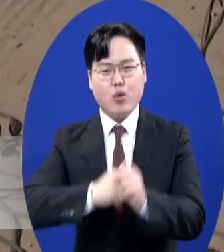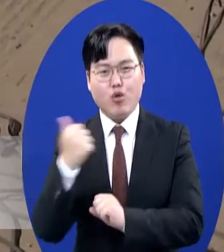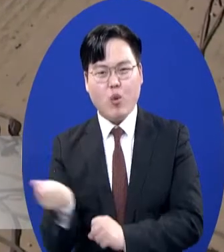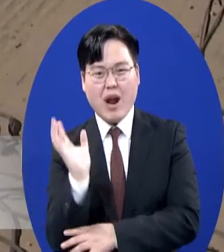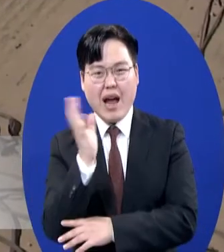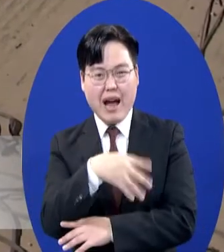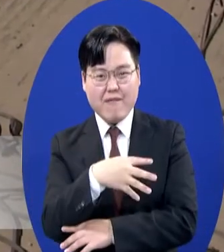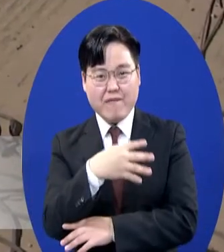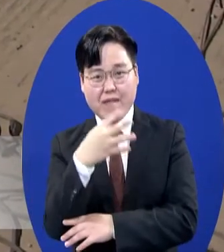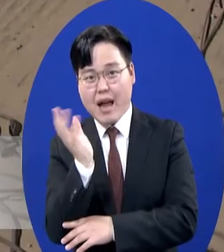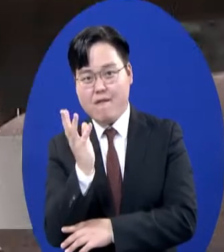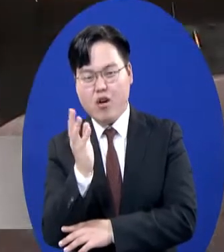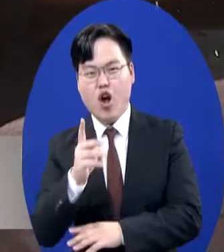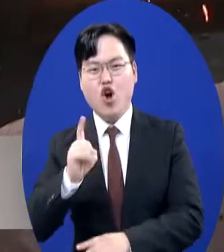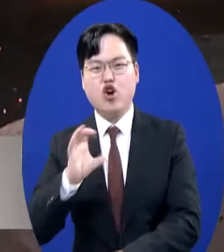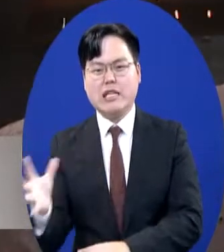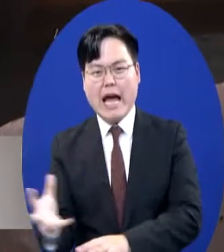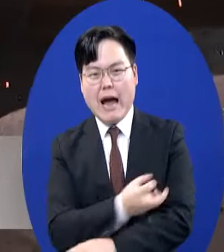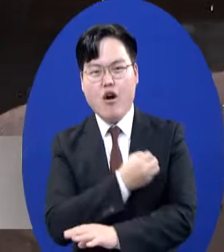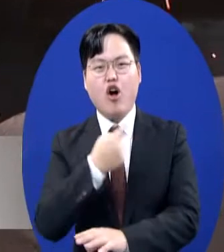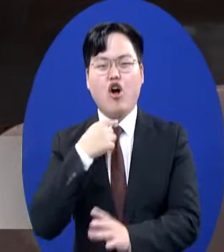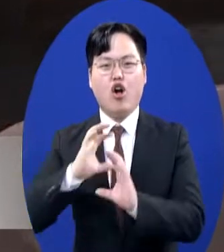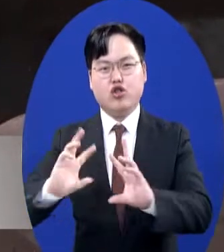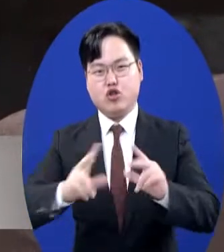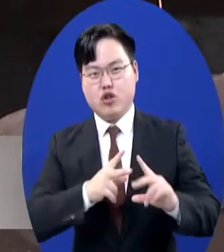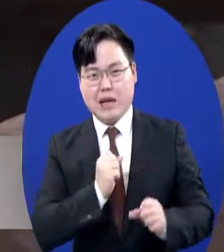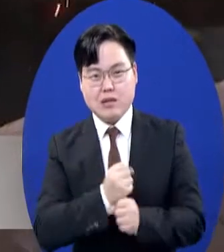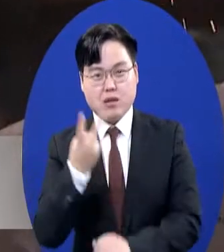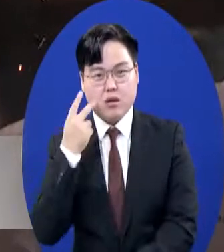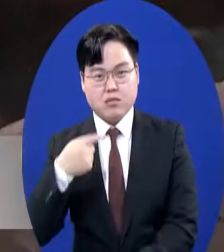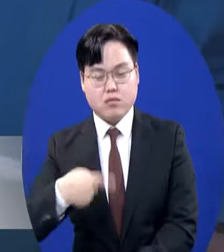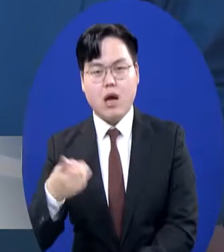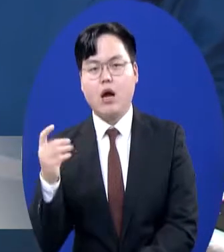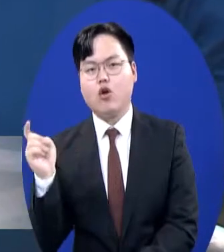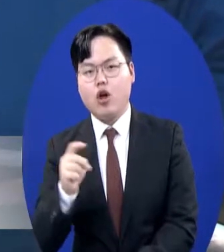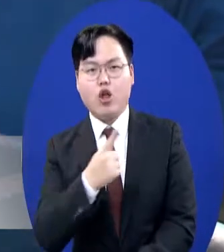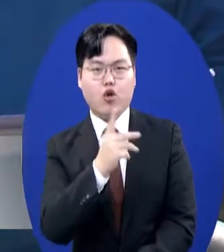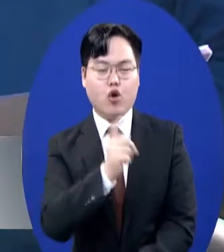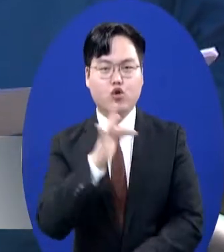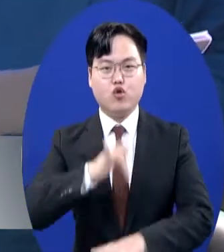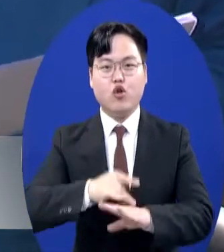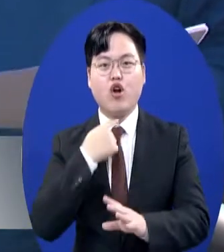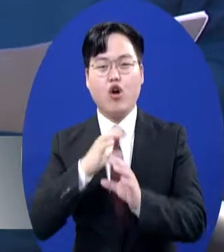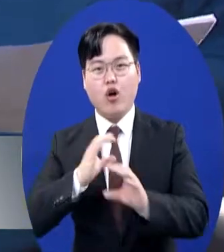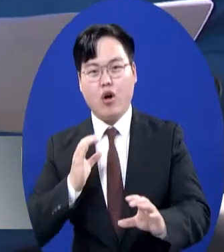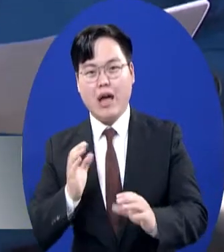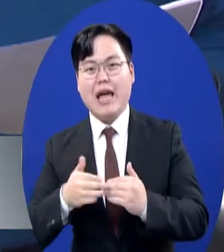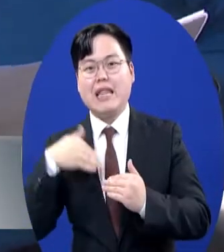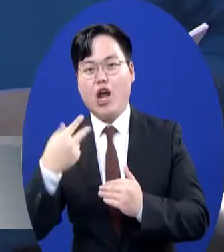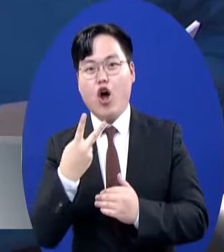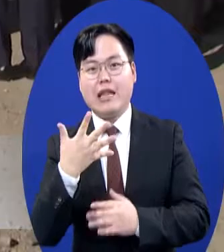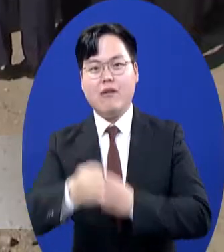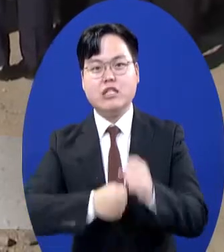хотын гудамжны хөрсийг хуулаж шугам сүлжээний ажил үргэлжилдэг. 10 дугаар хороолол 1-р хороолын төвийн шугамыг дараагийн 25